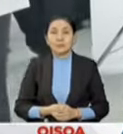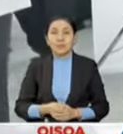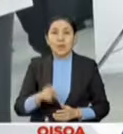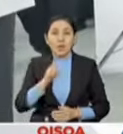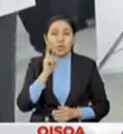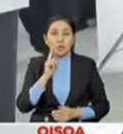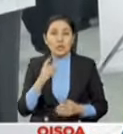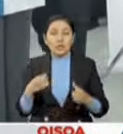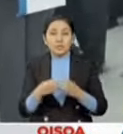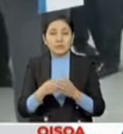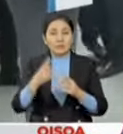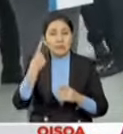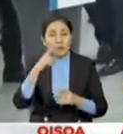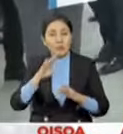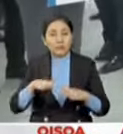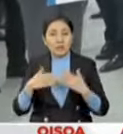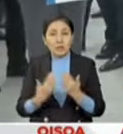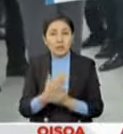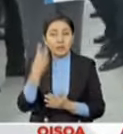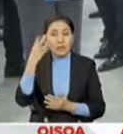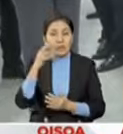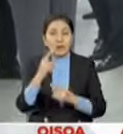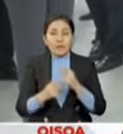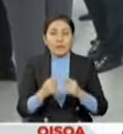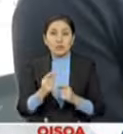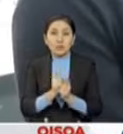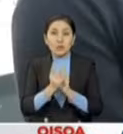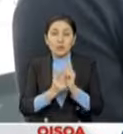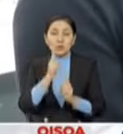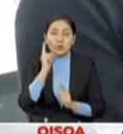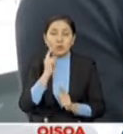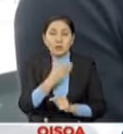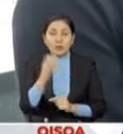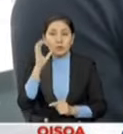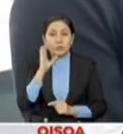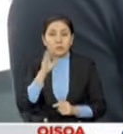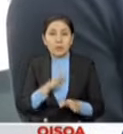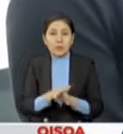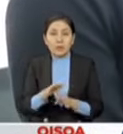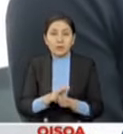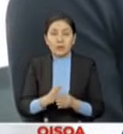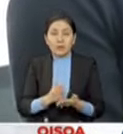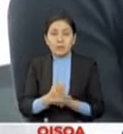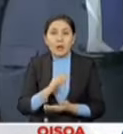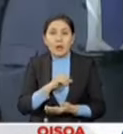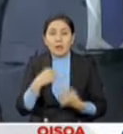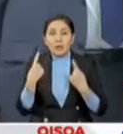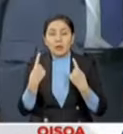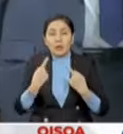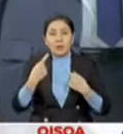Yoshlar tashabbuslari markazi innovatsion hubining muhim xususiyati O'zbekiston yoshlarining dunyoning amaliyotga yo'naltirilgan eng ilg'or